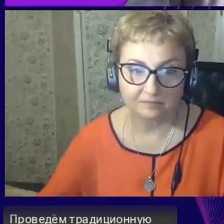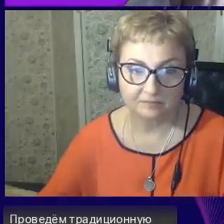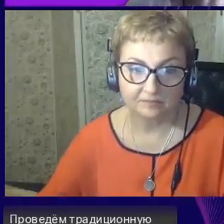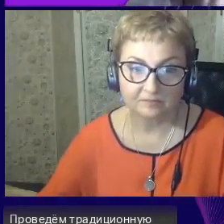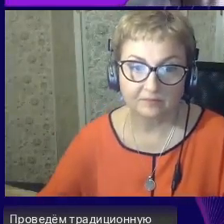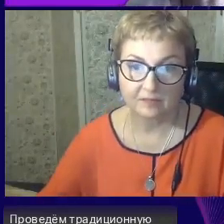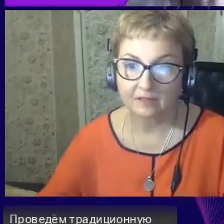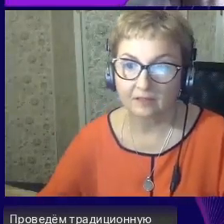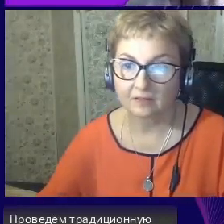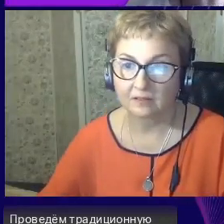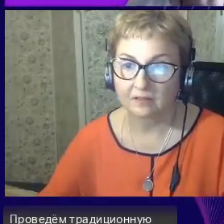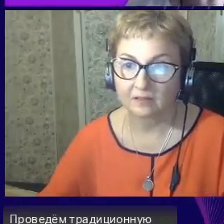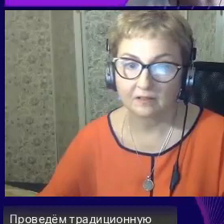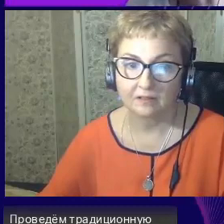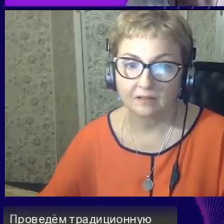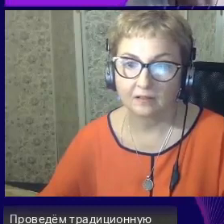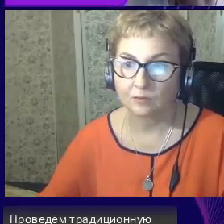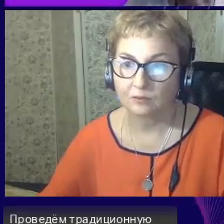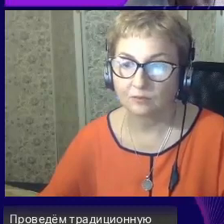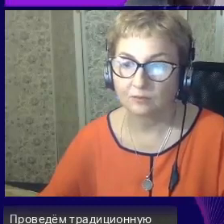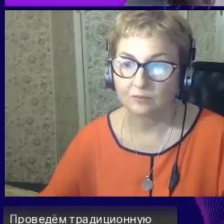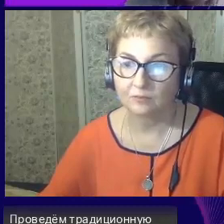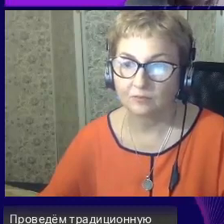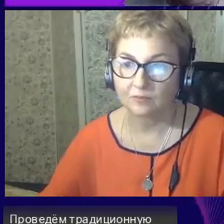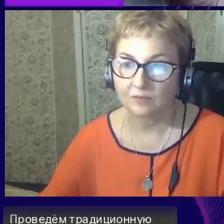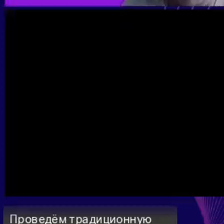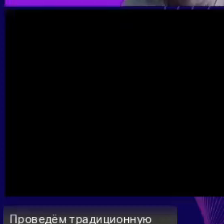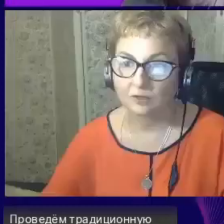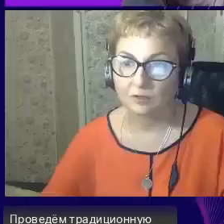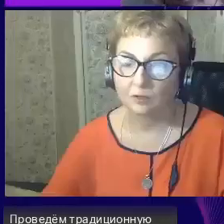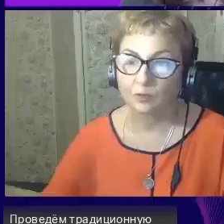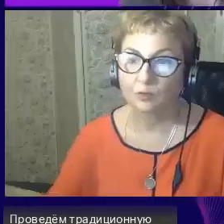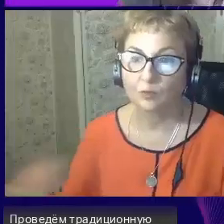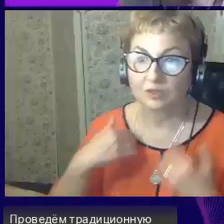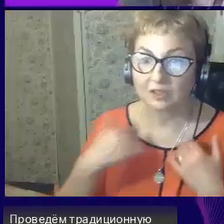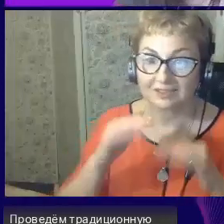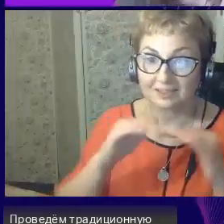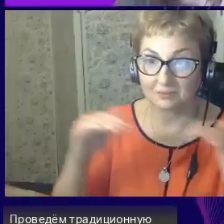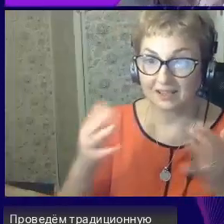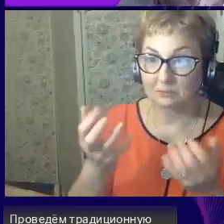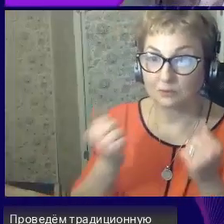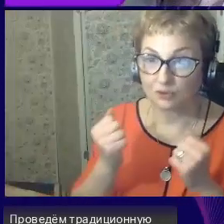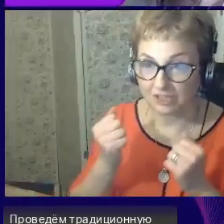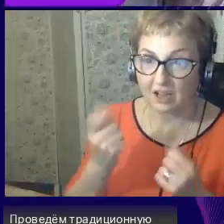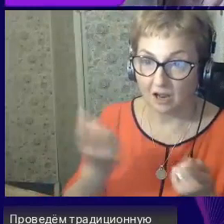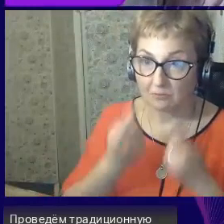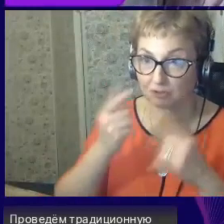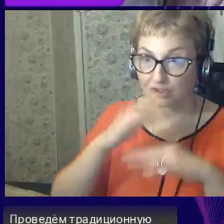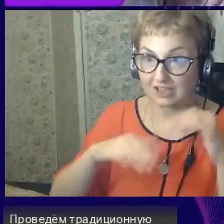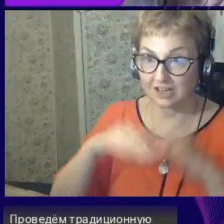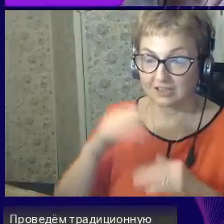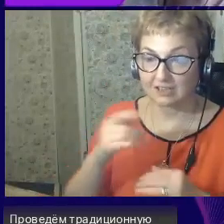Вот. У нас ребята стали получать самые, как бы, обычные спортивные разряды, причем в первую очередь они их